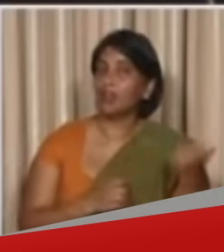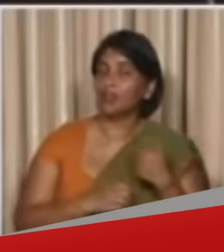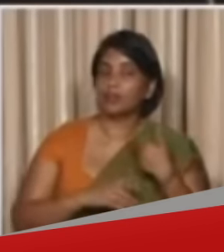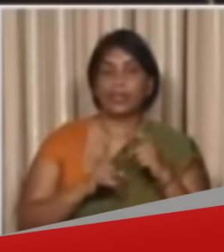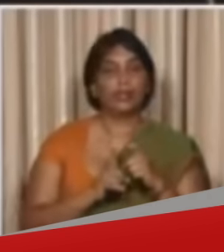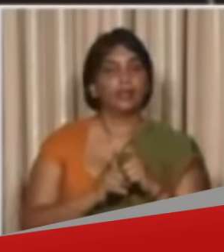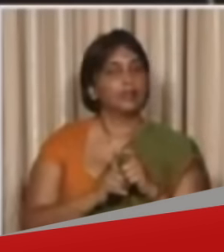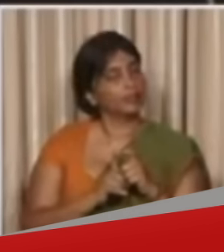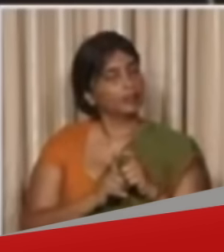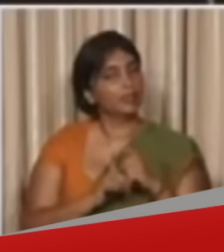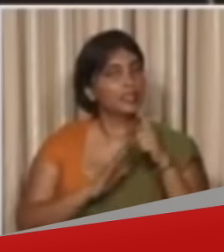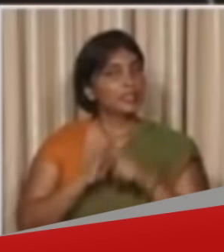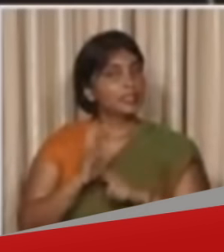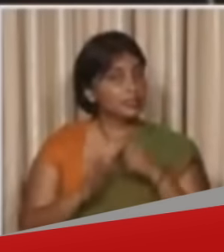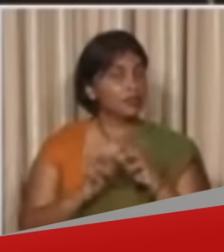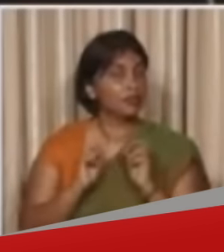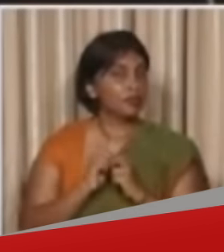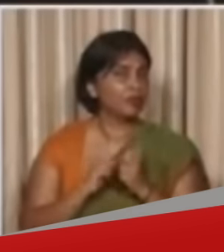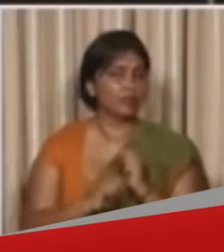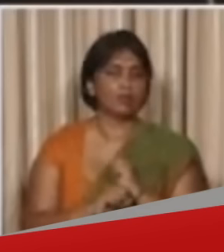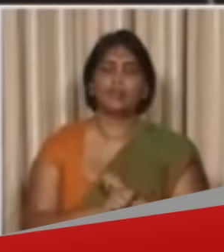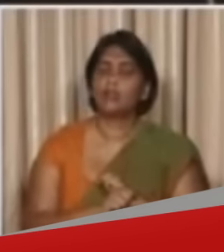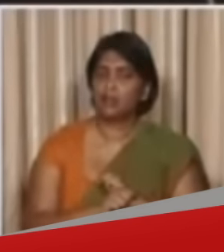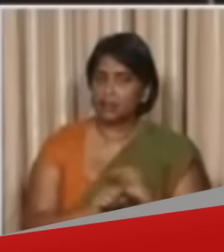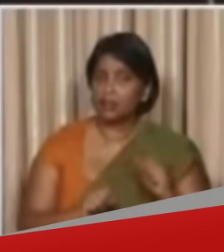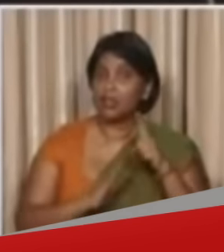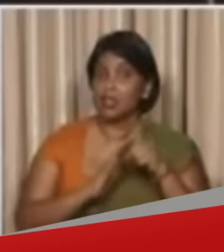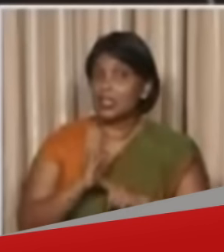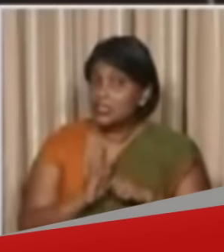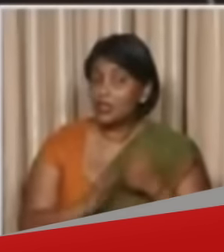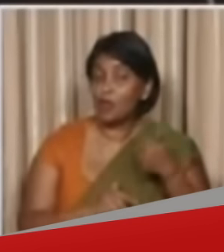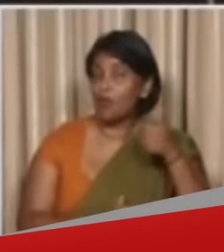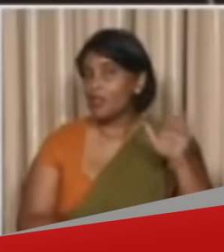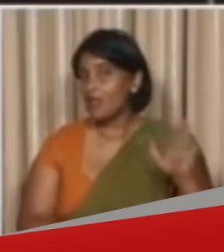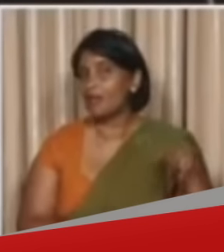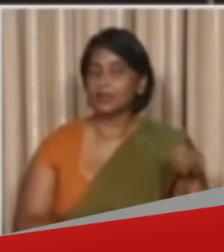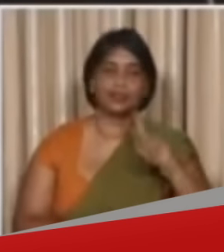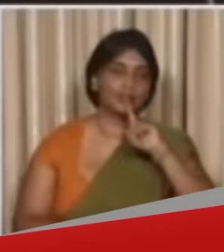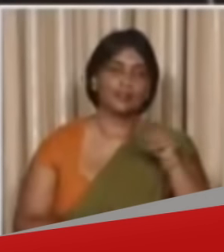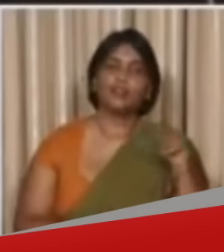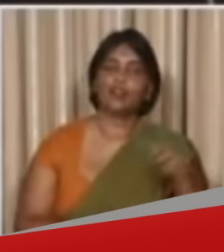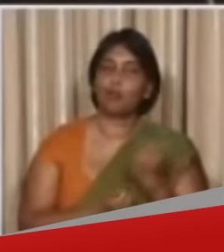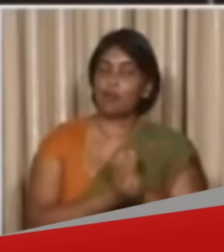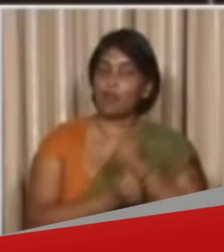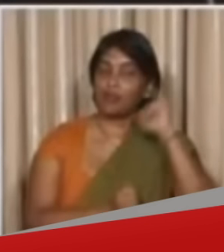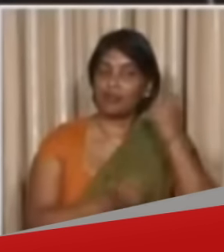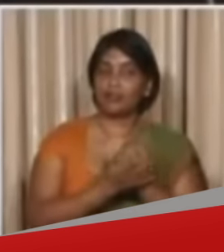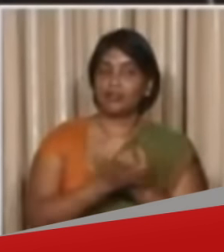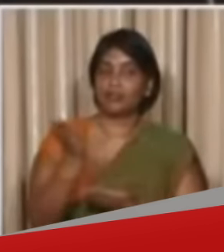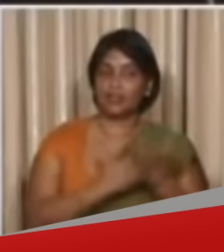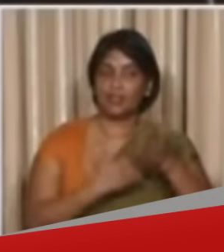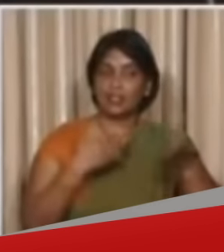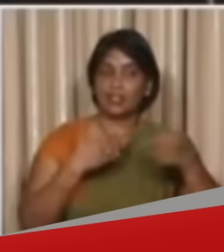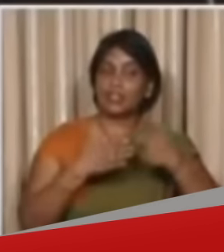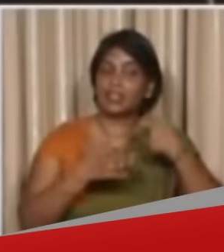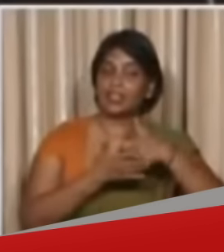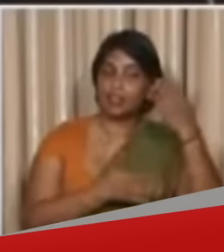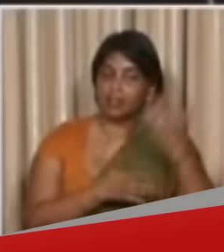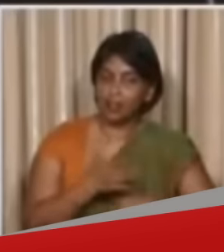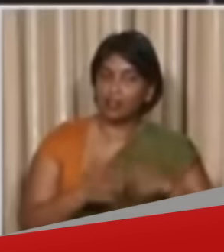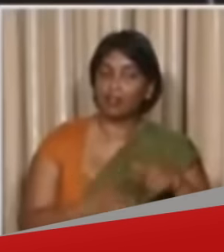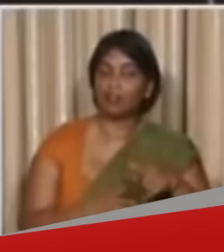අධ්‍යක්ෂක ජමීල්ගේ ගැටලුවක් නැති බව ජමීල් හොඳ ළමයෙක් බව සඳහන් කරමින් පොලිස් ප්‍රතිනිධි මුරගල වාර්තාව සහ එය